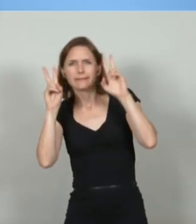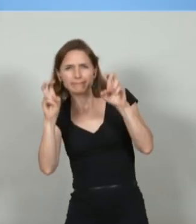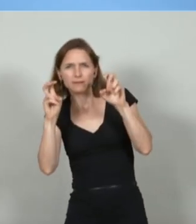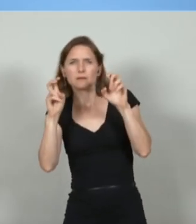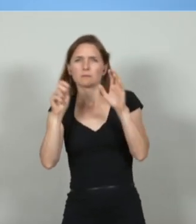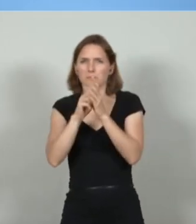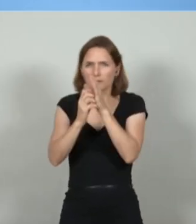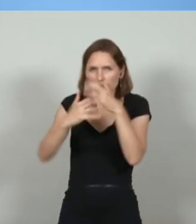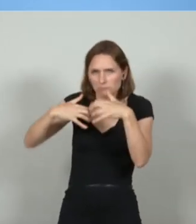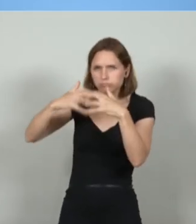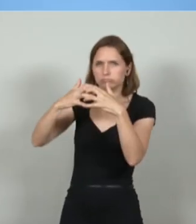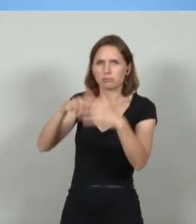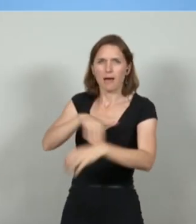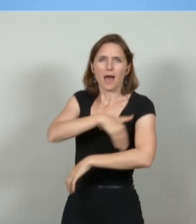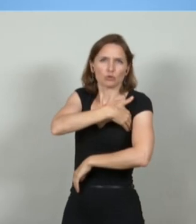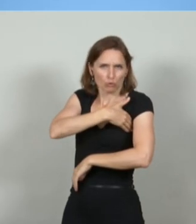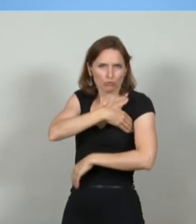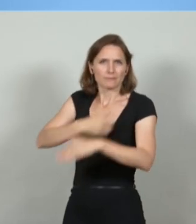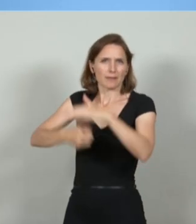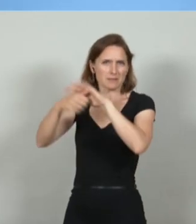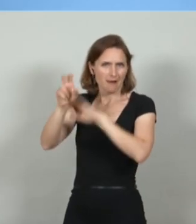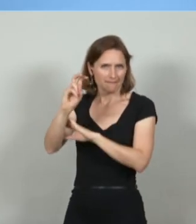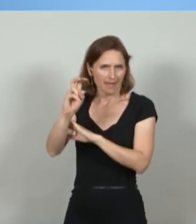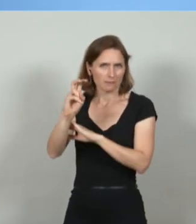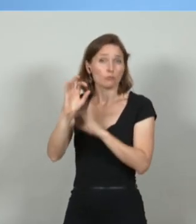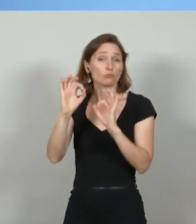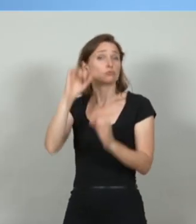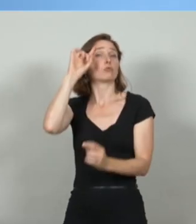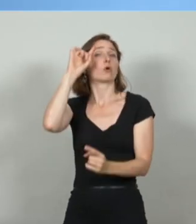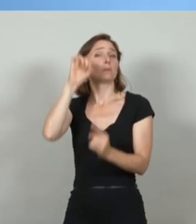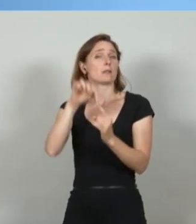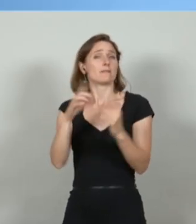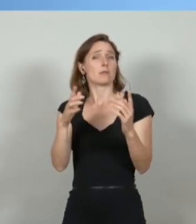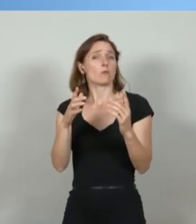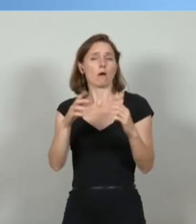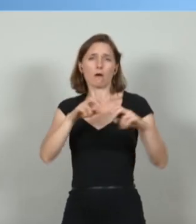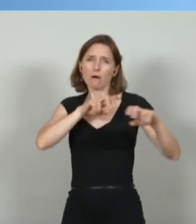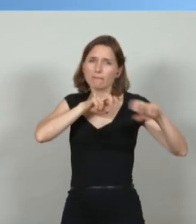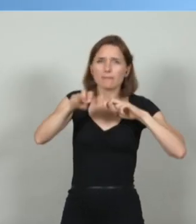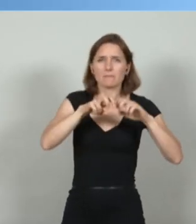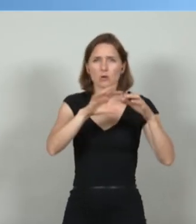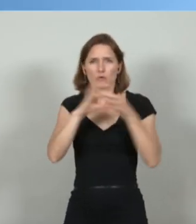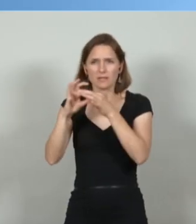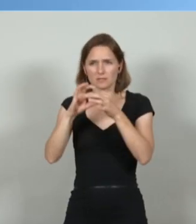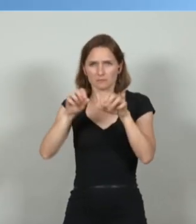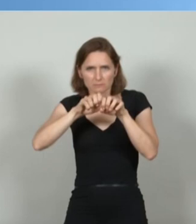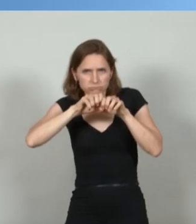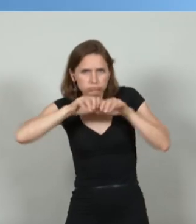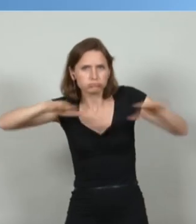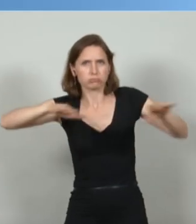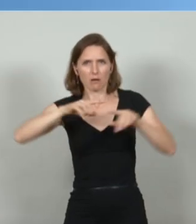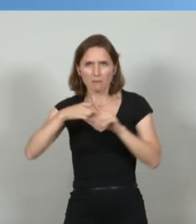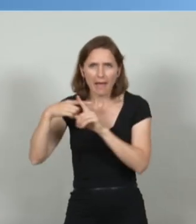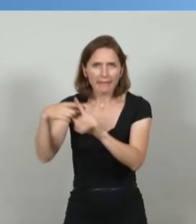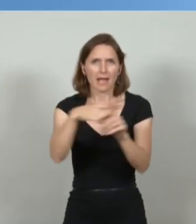élaborée l'objectif était effectivement de partager les démarches collectives de valoriser ce